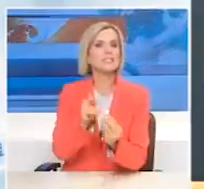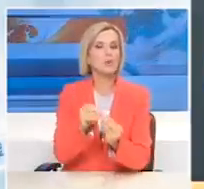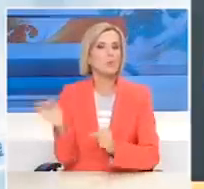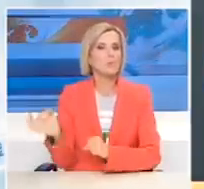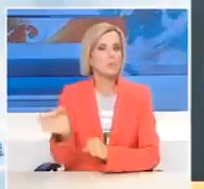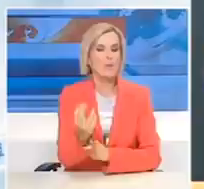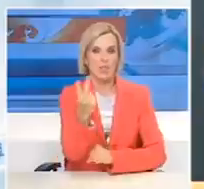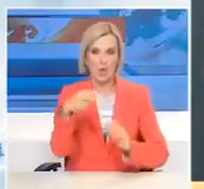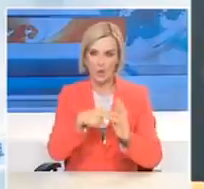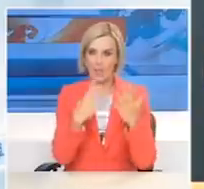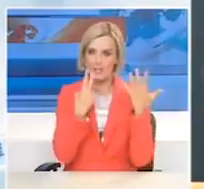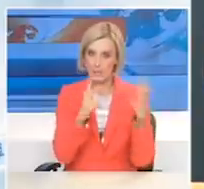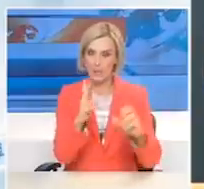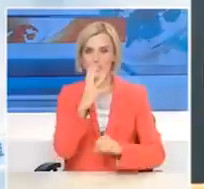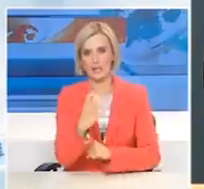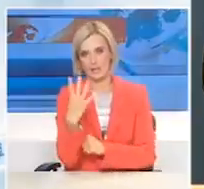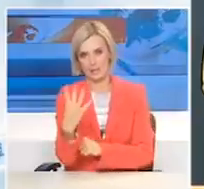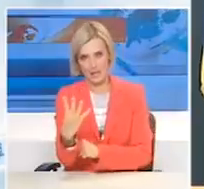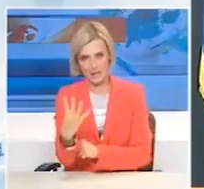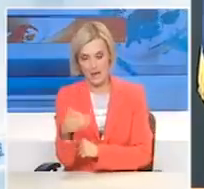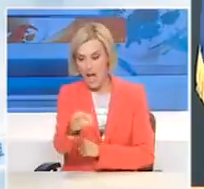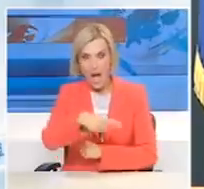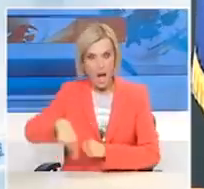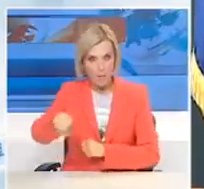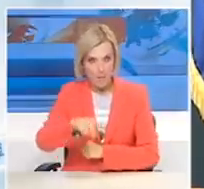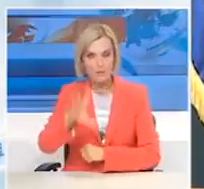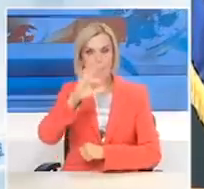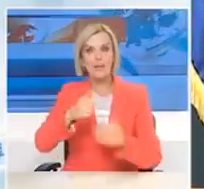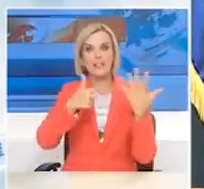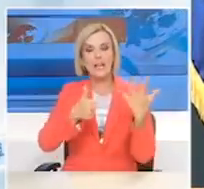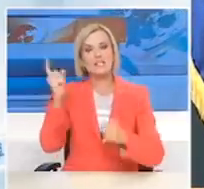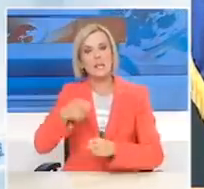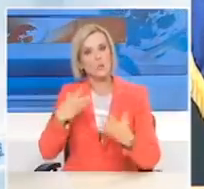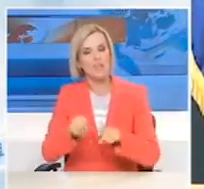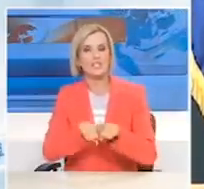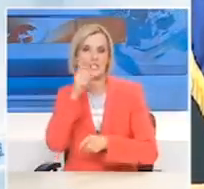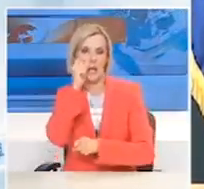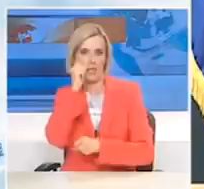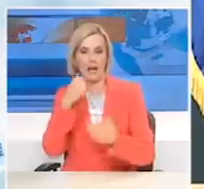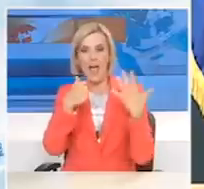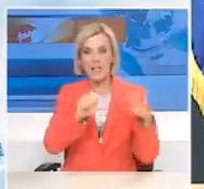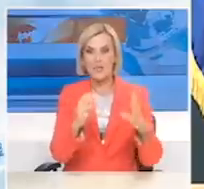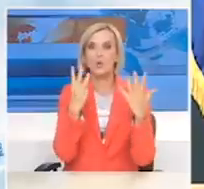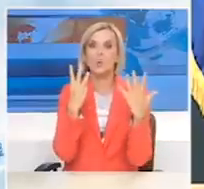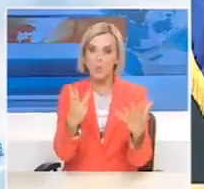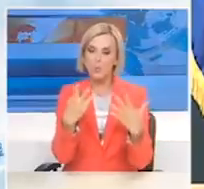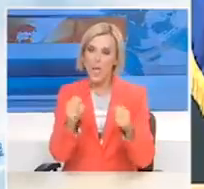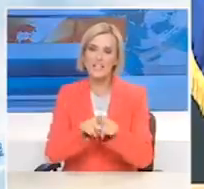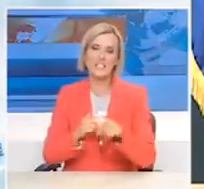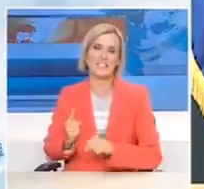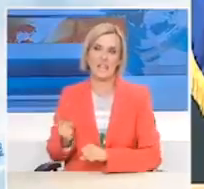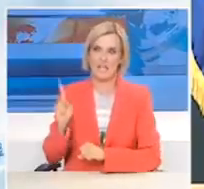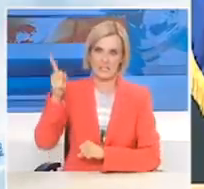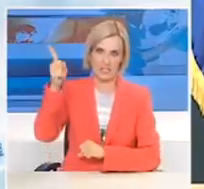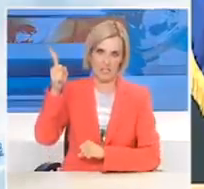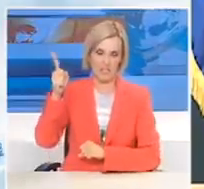κρουσμάτων είναι 2.744, εκ των οποίων το 56% αφορά άνδρες. 608 θεωρούνται σχετιζόμενα με ταξίδι από το